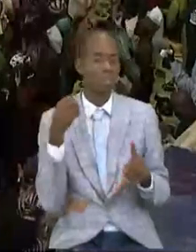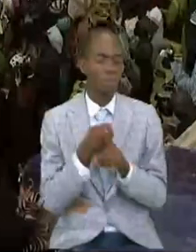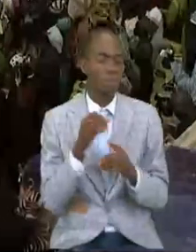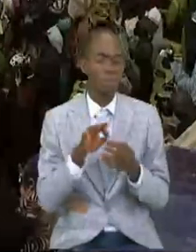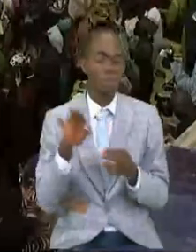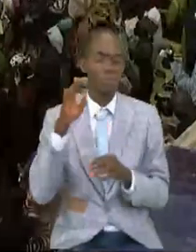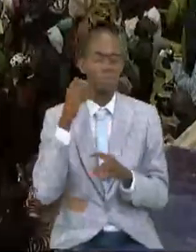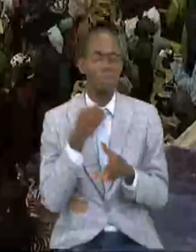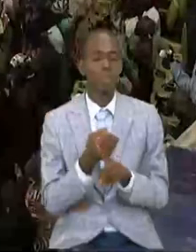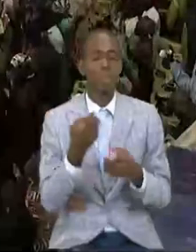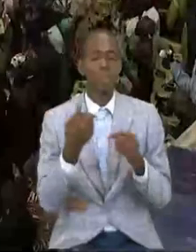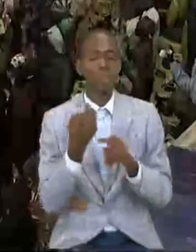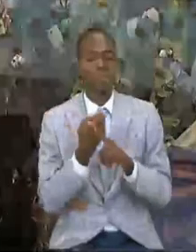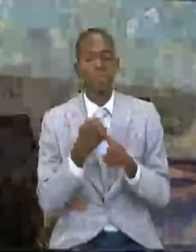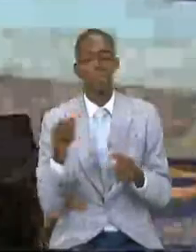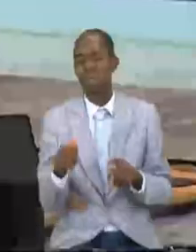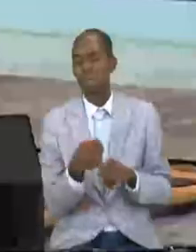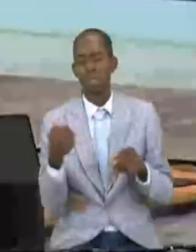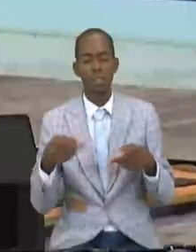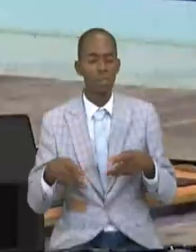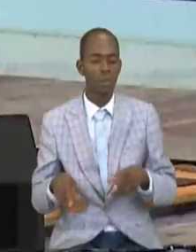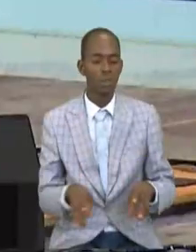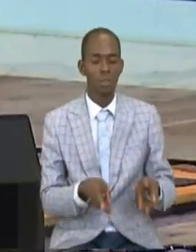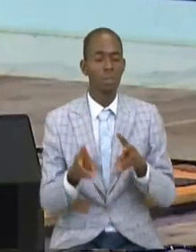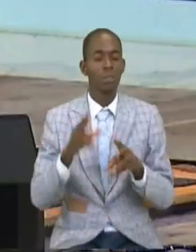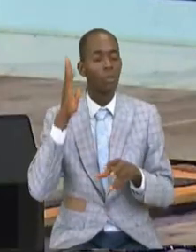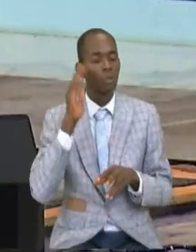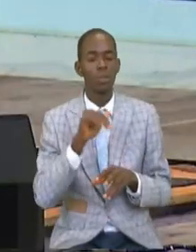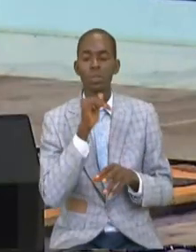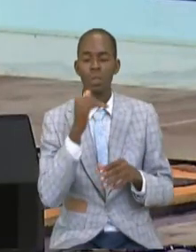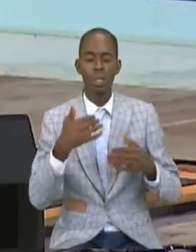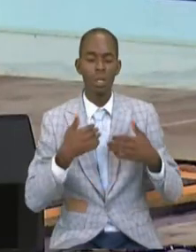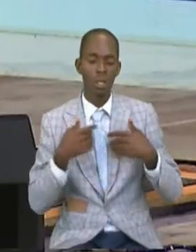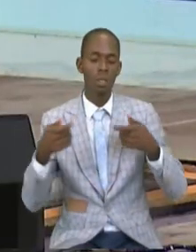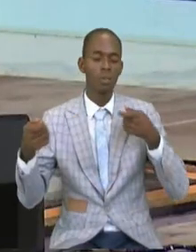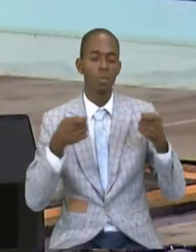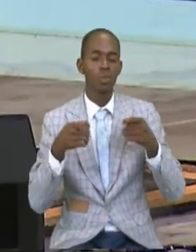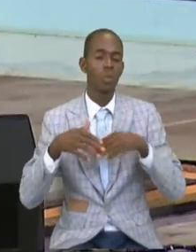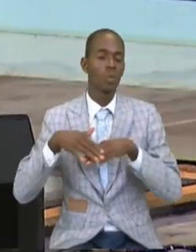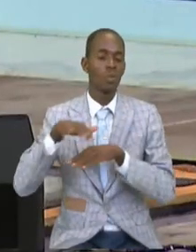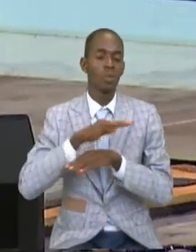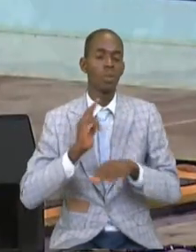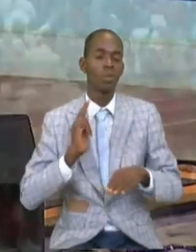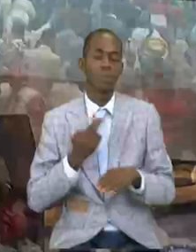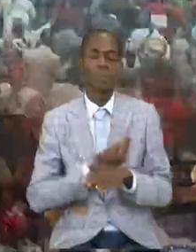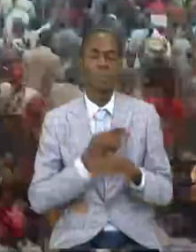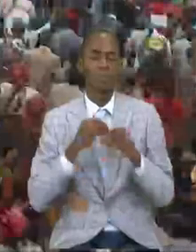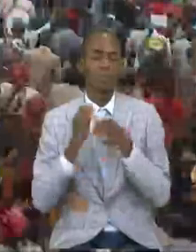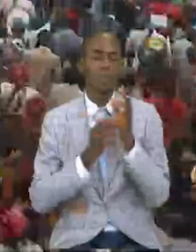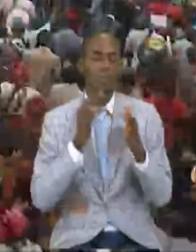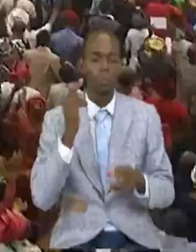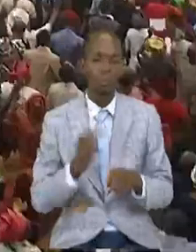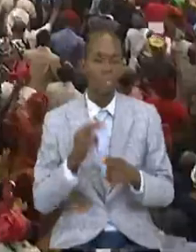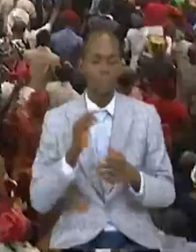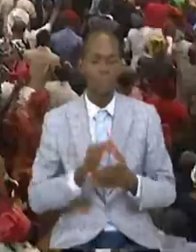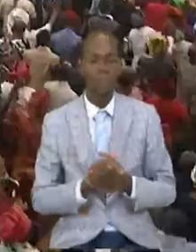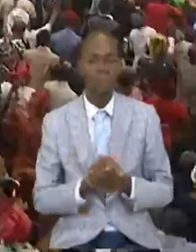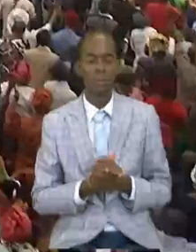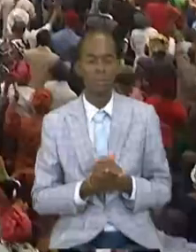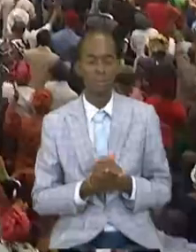Toute attaque spirituelle venant de n'importe quelle direction n'aura plus la domination sur nous au nom de